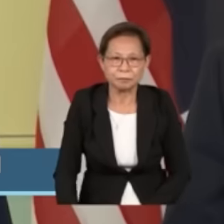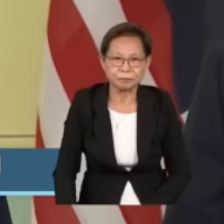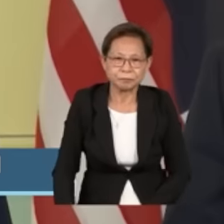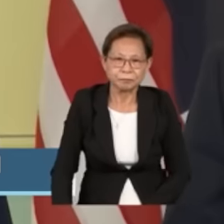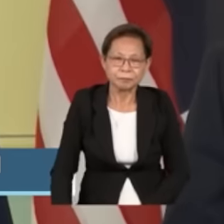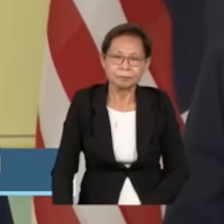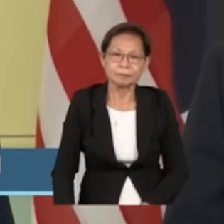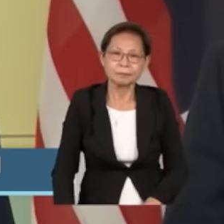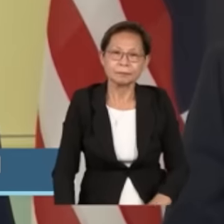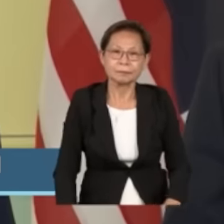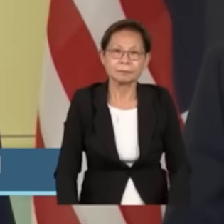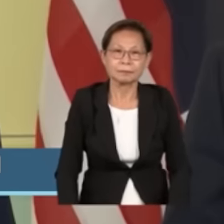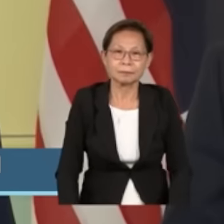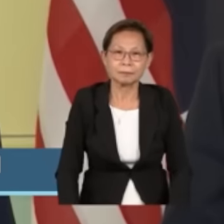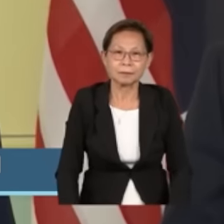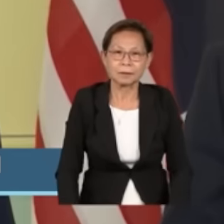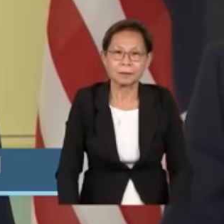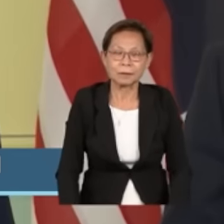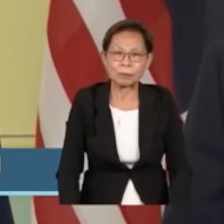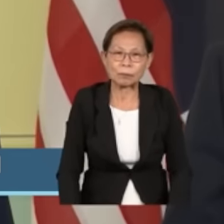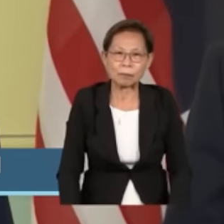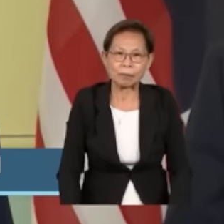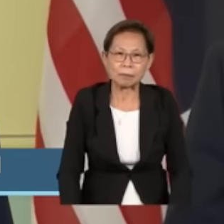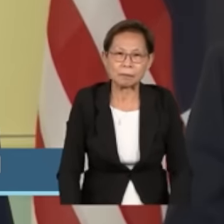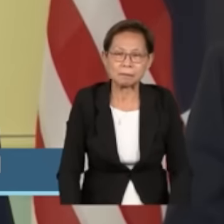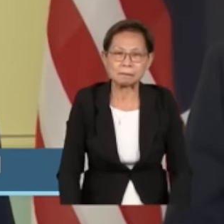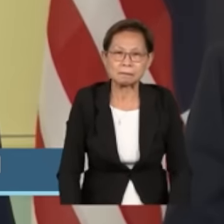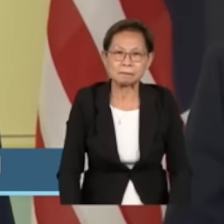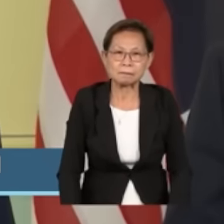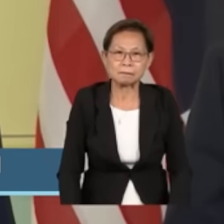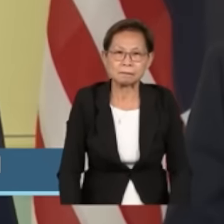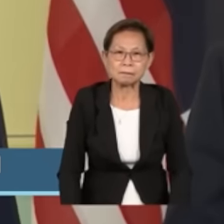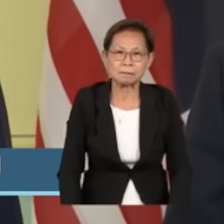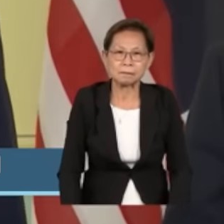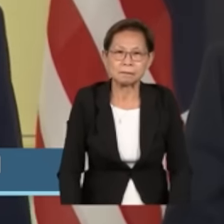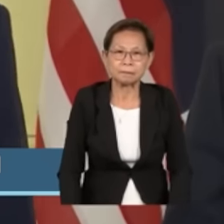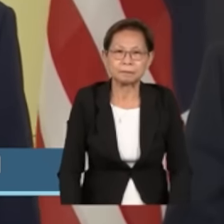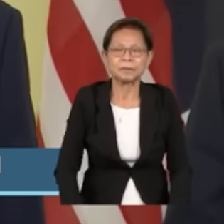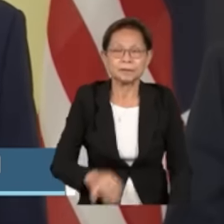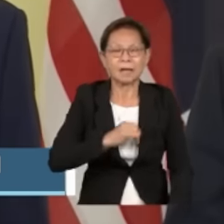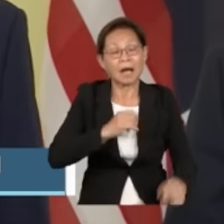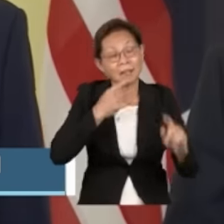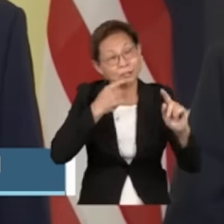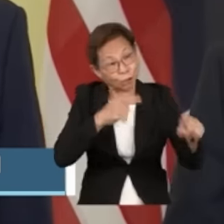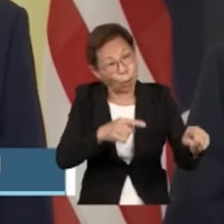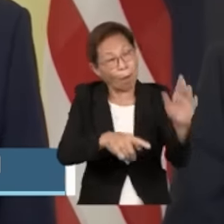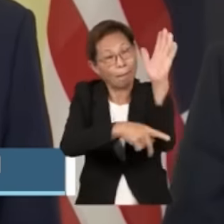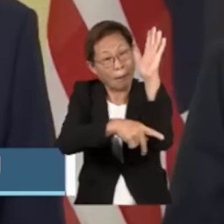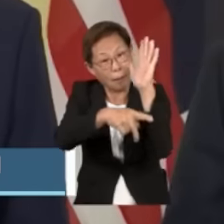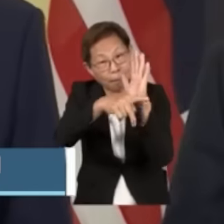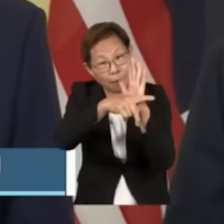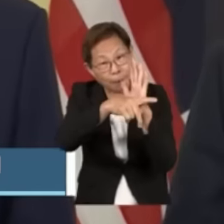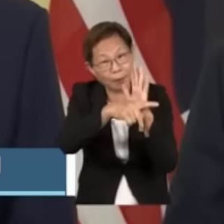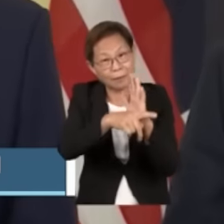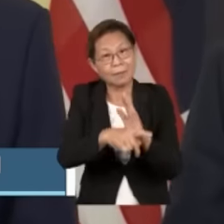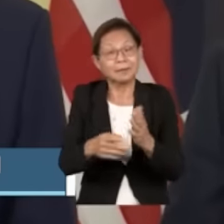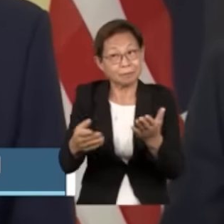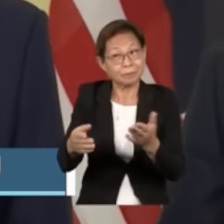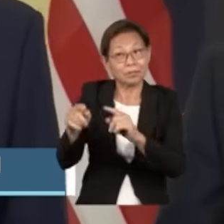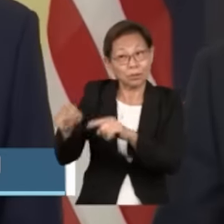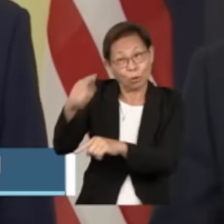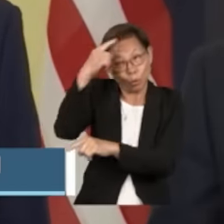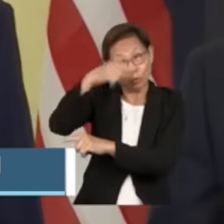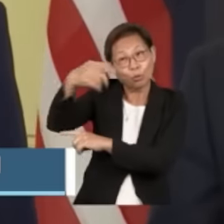maritim Malaysia tanpa mengesahkan nasihat pakar maritim. Saya akan jawab di parlimen dan biar dia ada di situ untuk